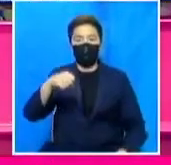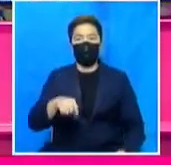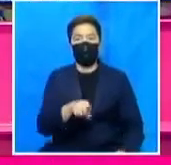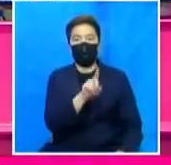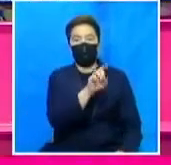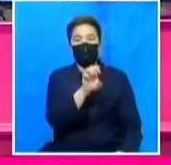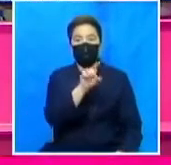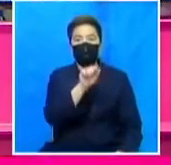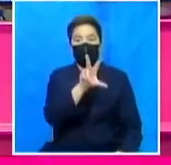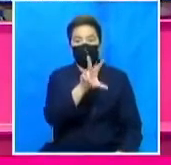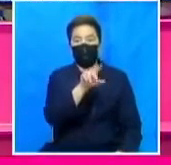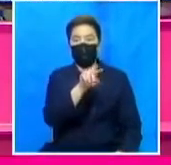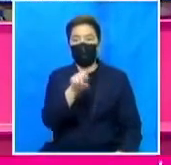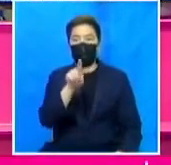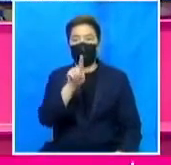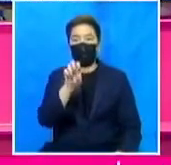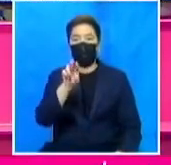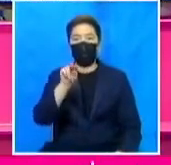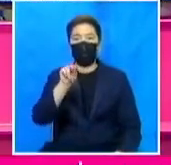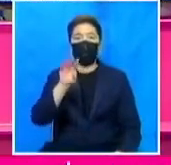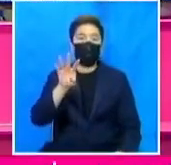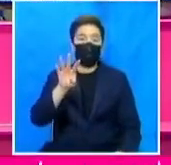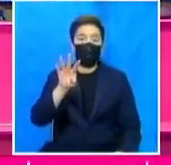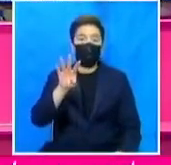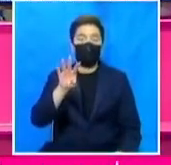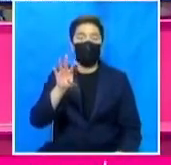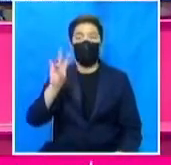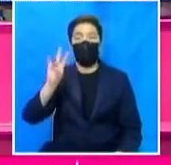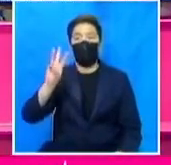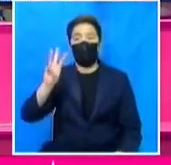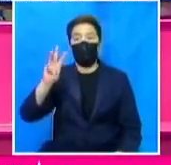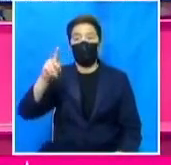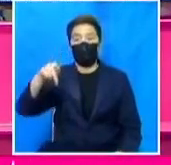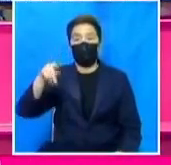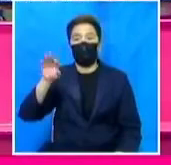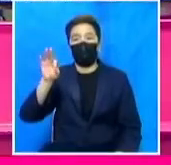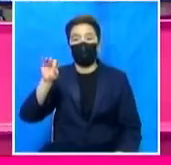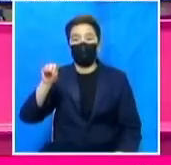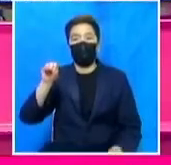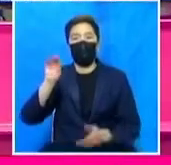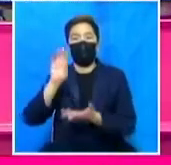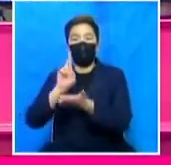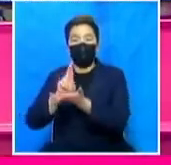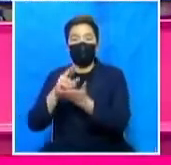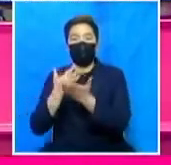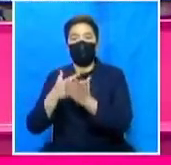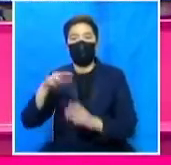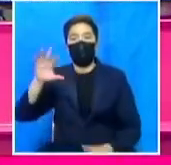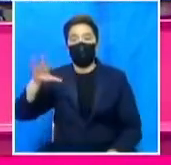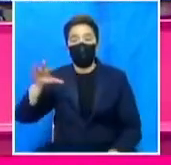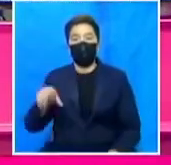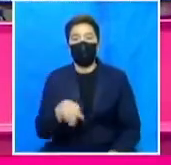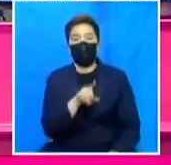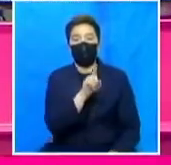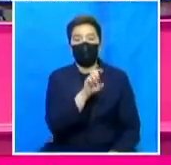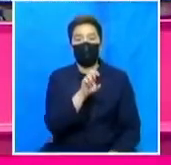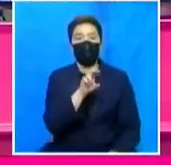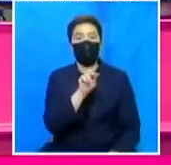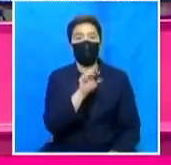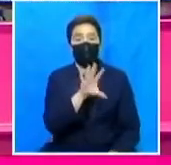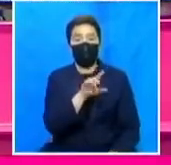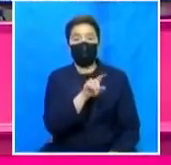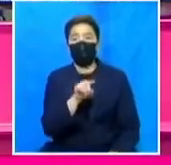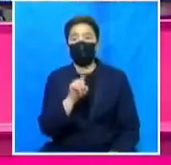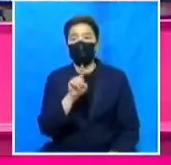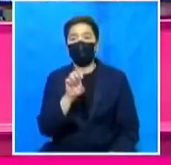ที่123ถึงงวดที่134จำนวน 6,090 อันดับอันดับละ 5,000 บาทและงวดที่135ถึ